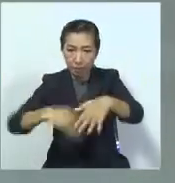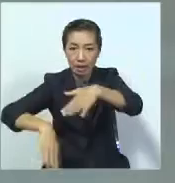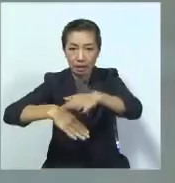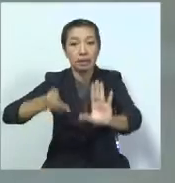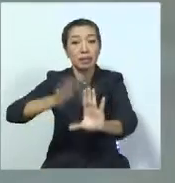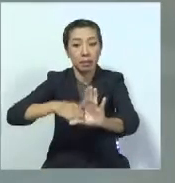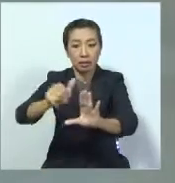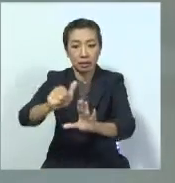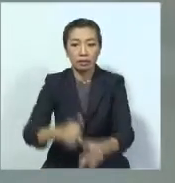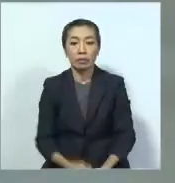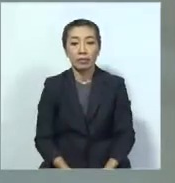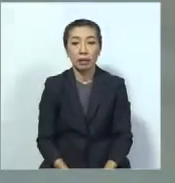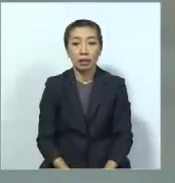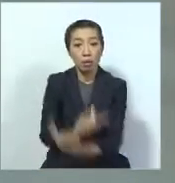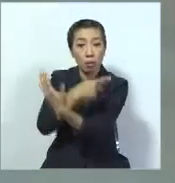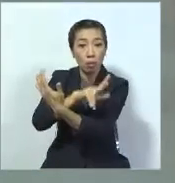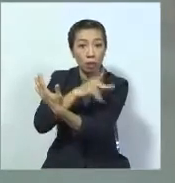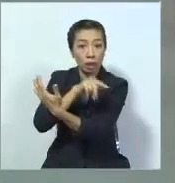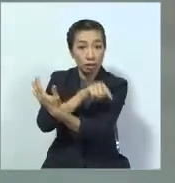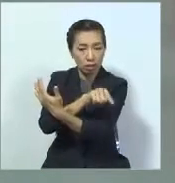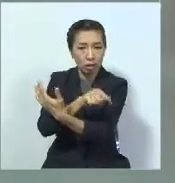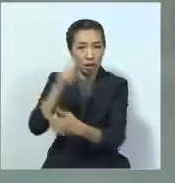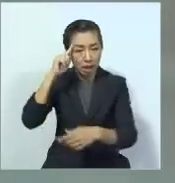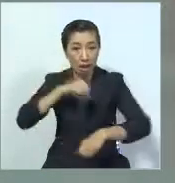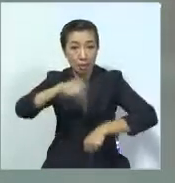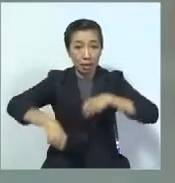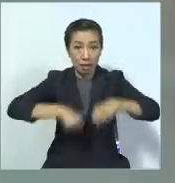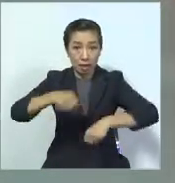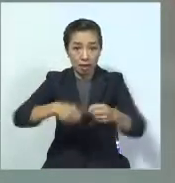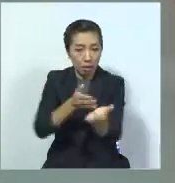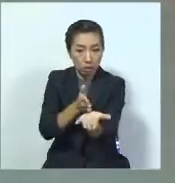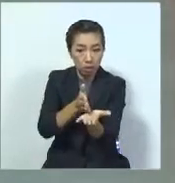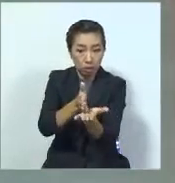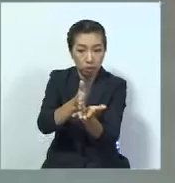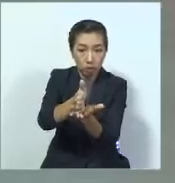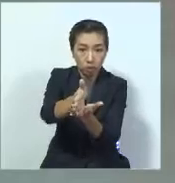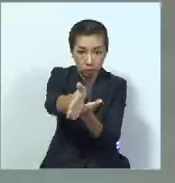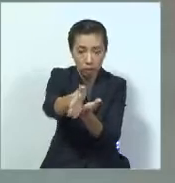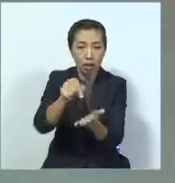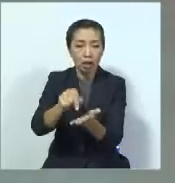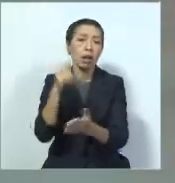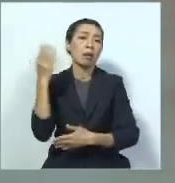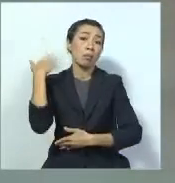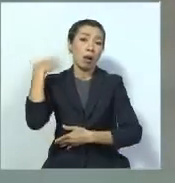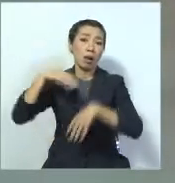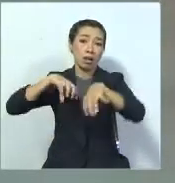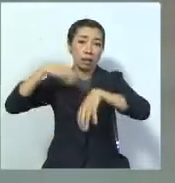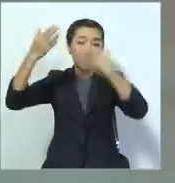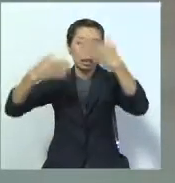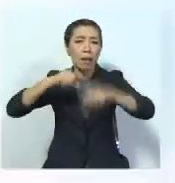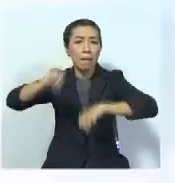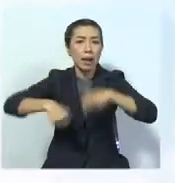มัครได้ค่ะสำหรับจังหวัดภูเก็ตกำหนดใช้เส้นทางปั่นจักรยานและระยะทางที่เคยจัดกิจกรรม